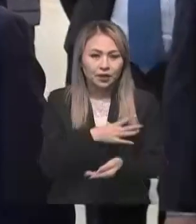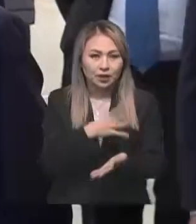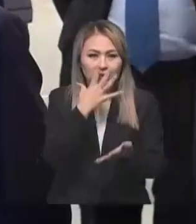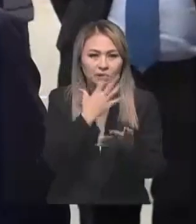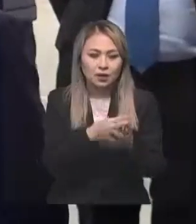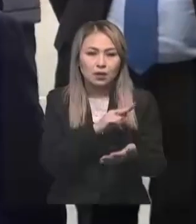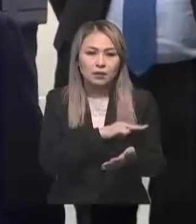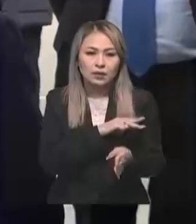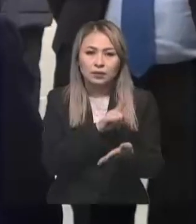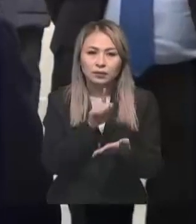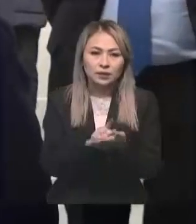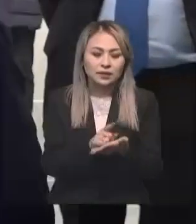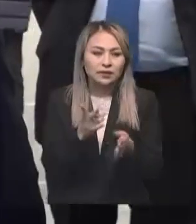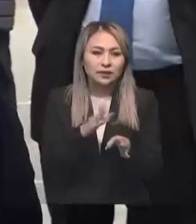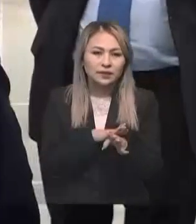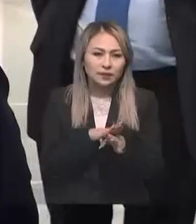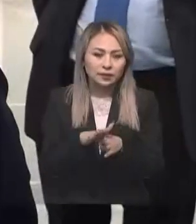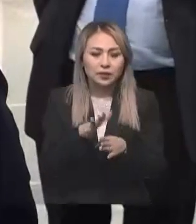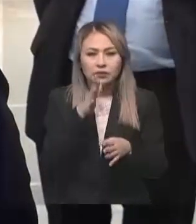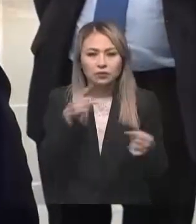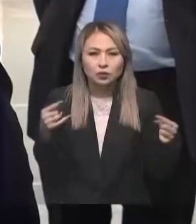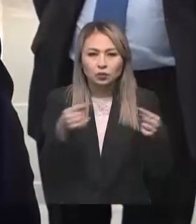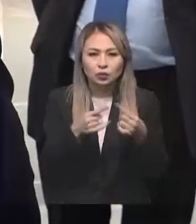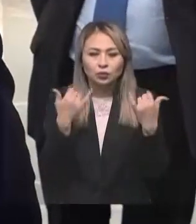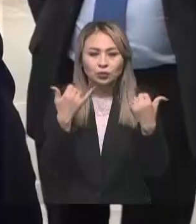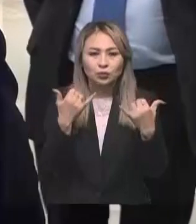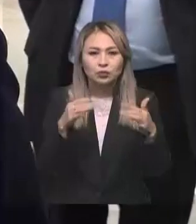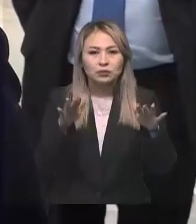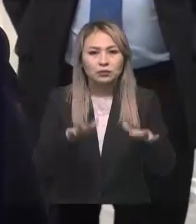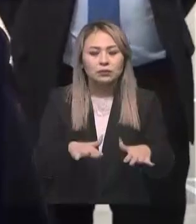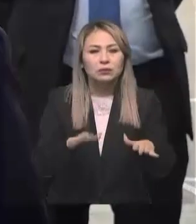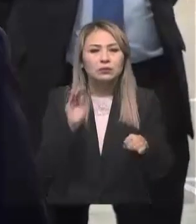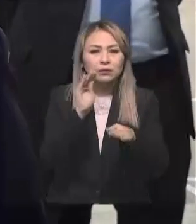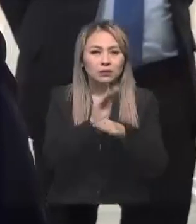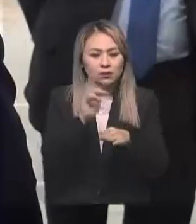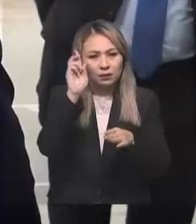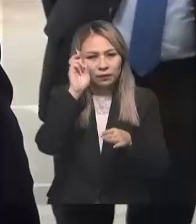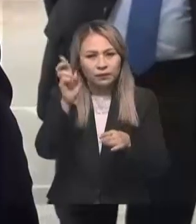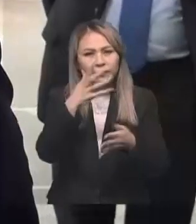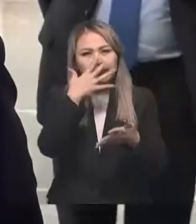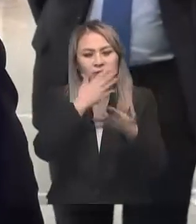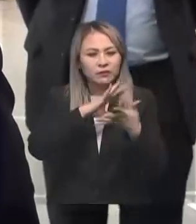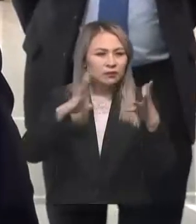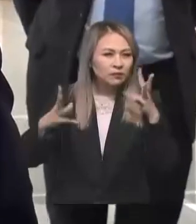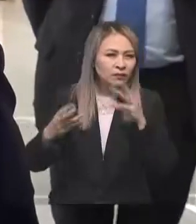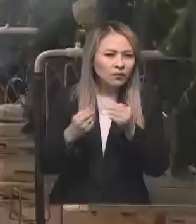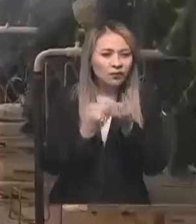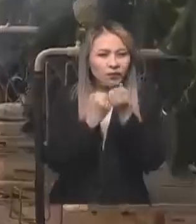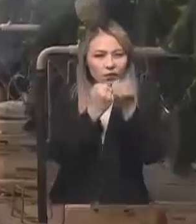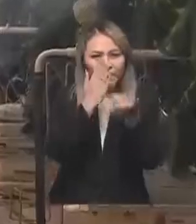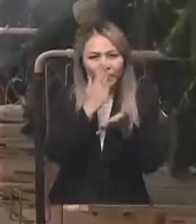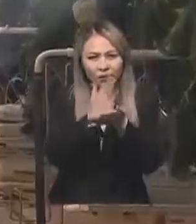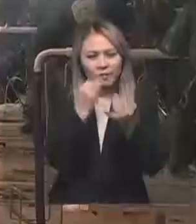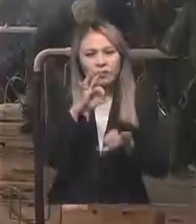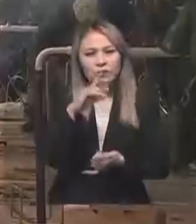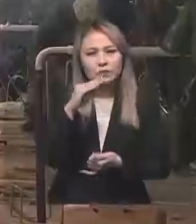орындауға тиіссіздер. Яғни инвестицияларды уақыты бөліп, өндірісті іске қосу керек. Мемлекет өз тарапынан барлық қолдау шараларын көрсетеді.